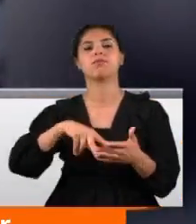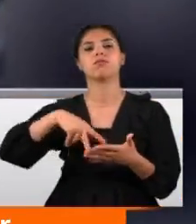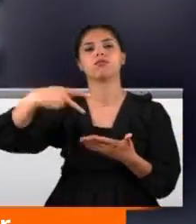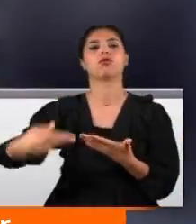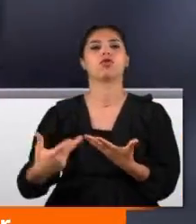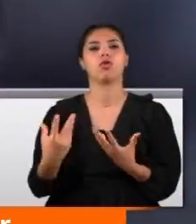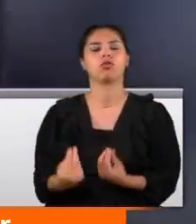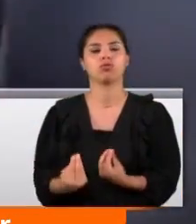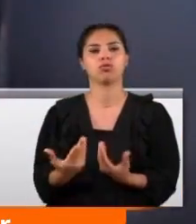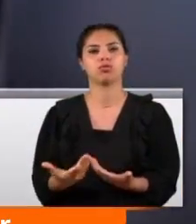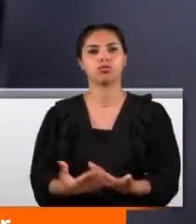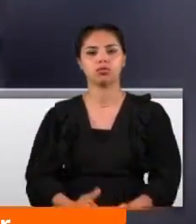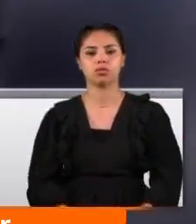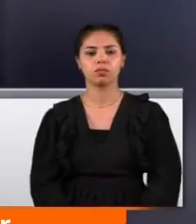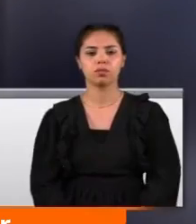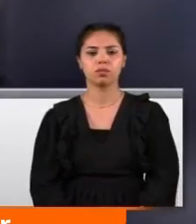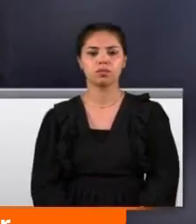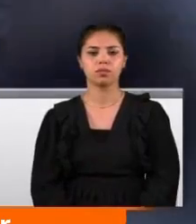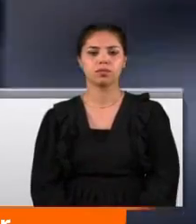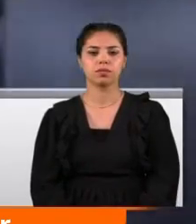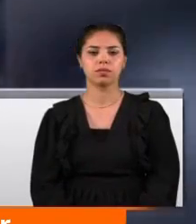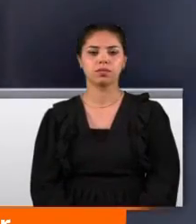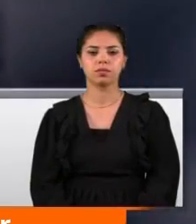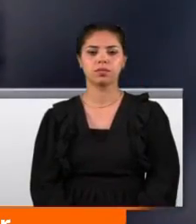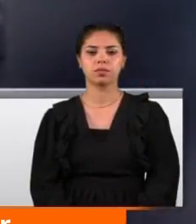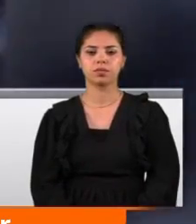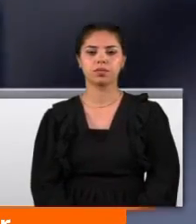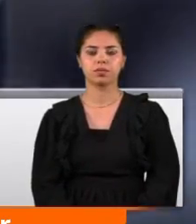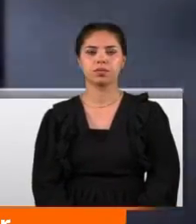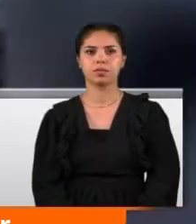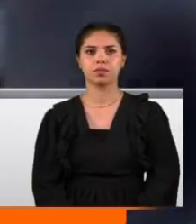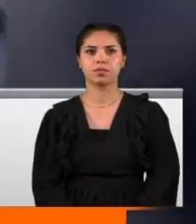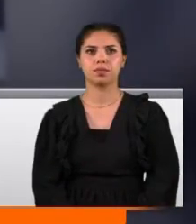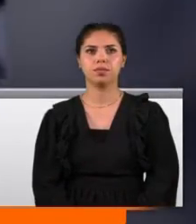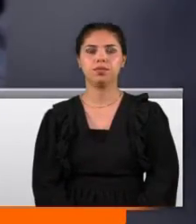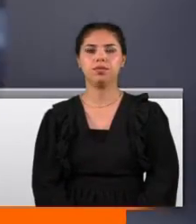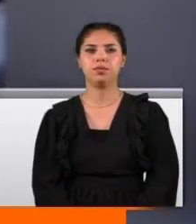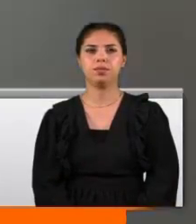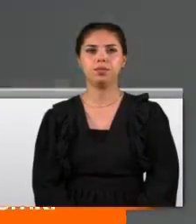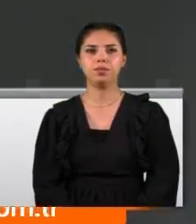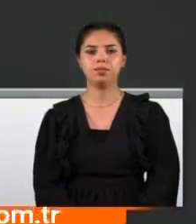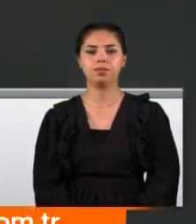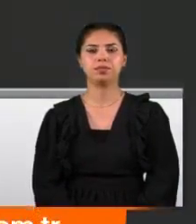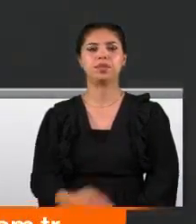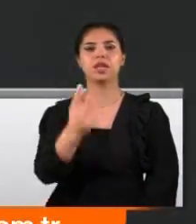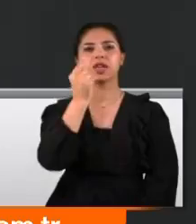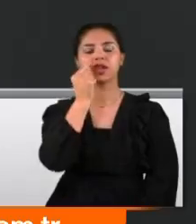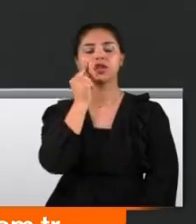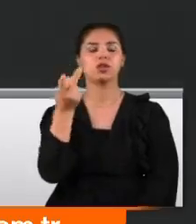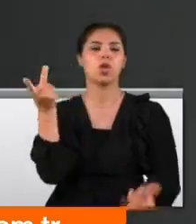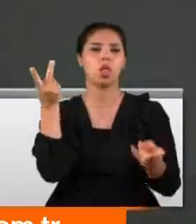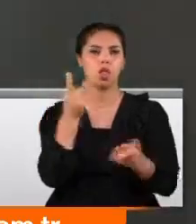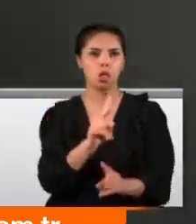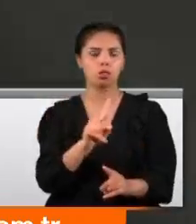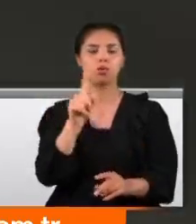Buzulların üzerine çok büyük dikkat edersin. Arkamdaki buzul kırılmış. 4 kişi aşağı düştü. Biri kendi imkanlara çıkmıştı. 2 kişinin hayatını